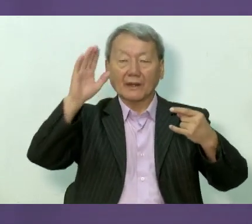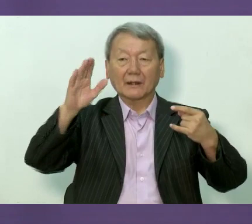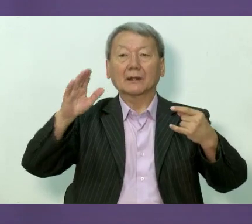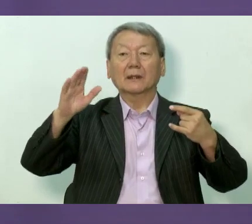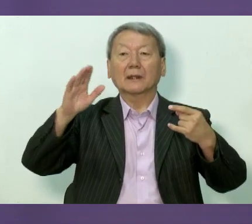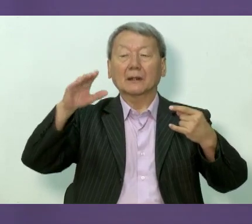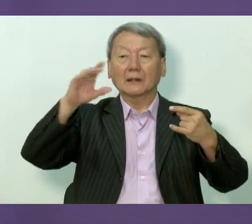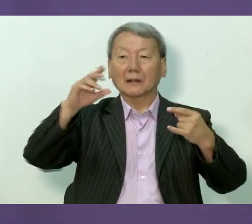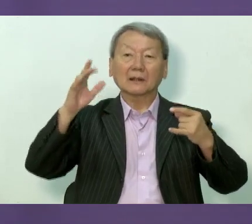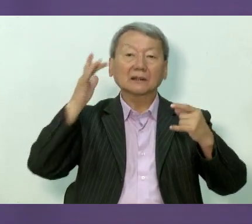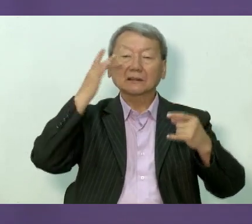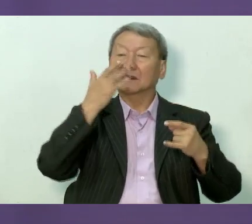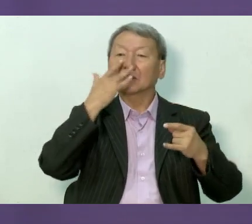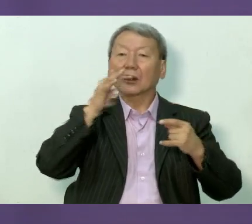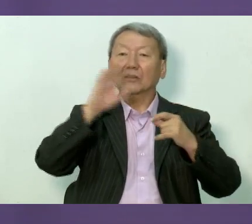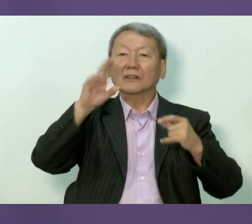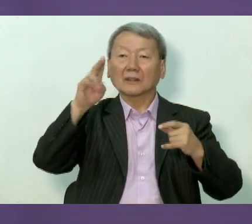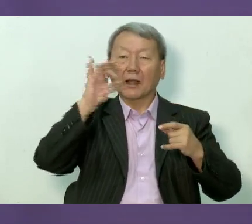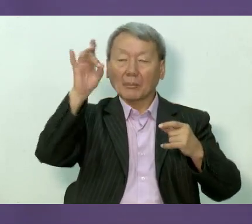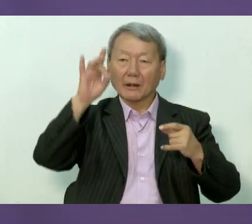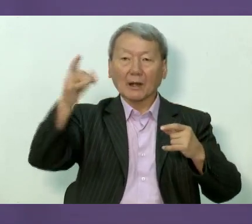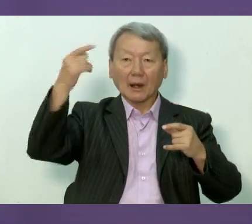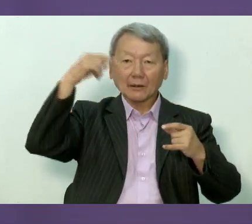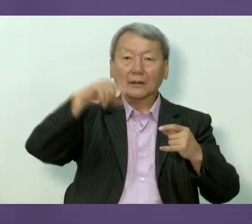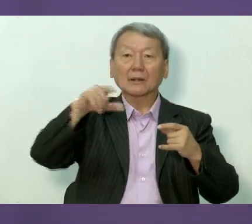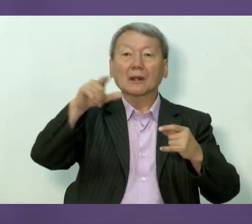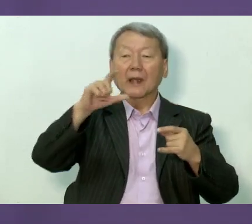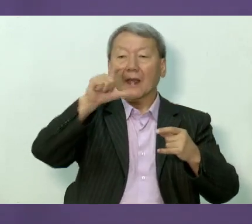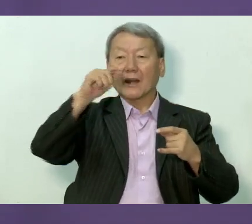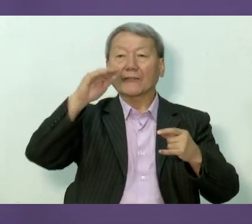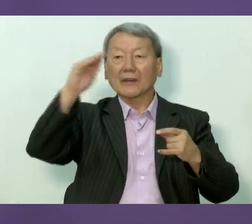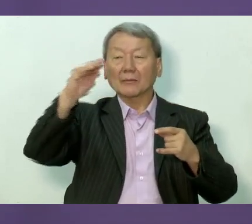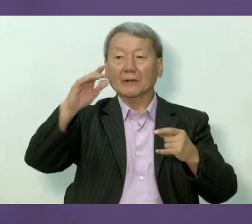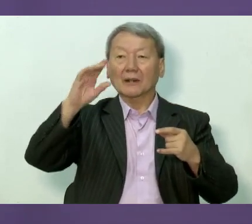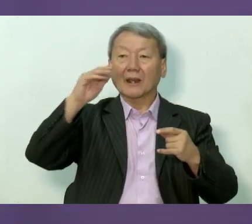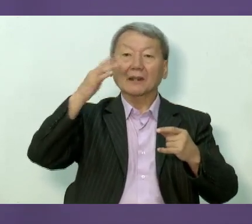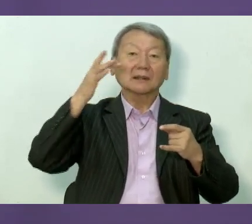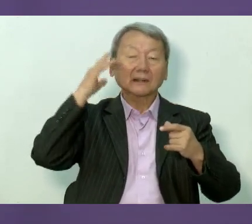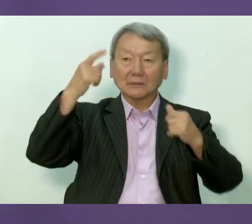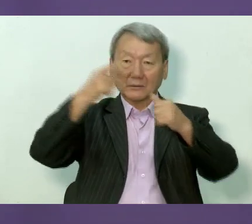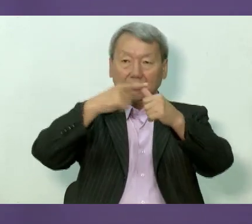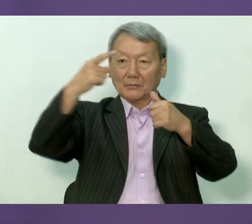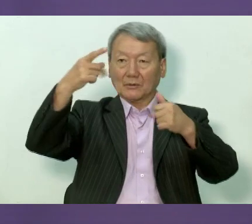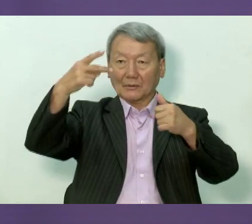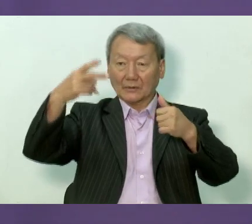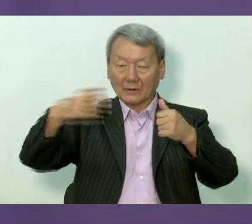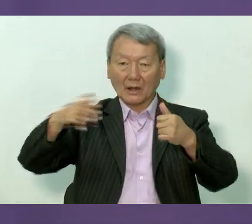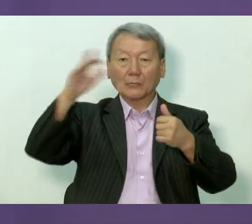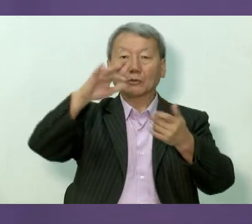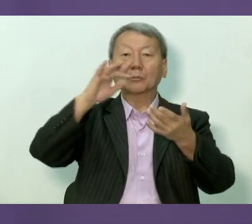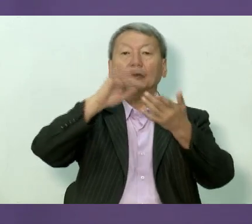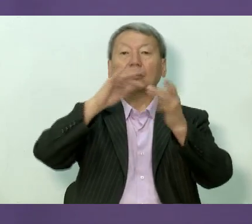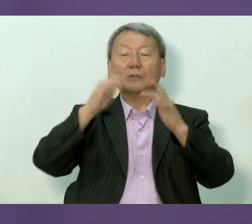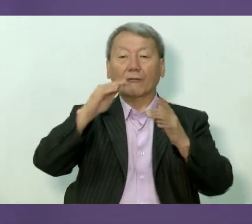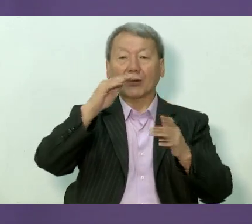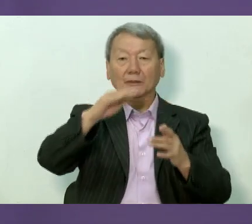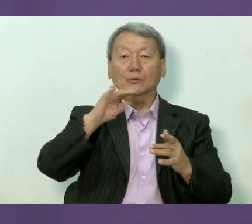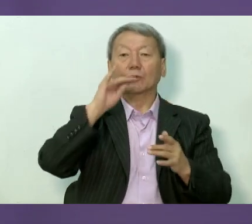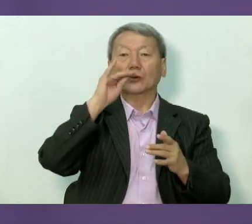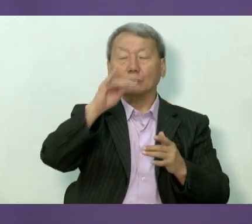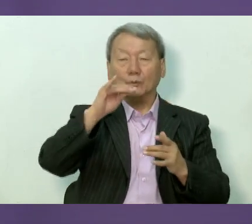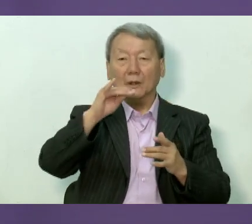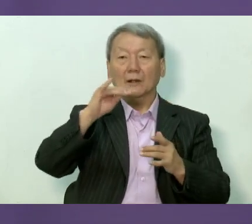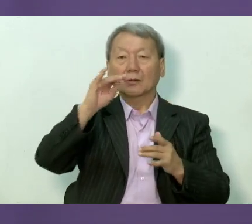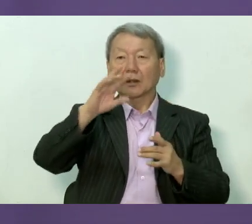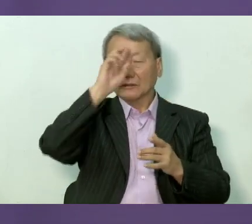бұрлардың қавар қырғыз ұлтық малымат агенттегінің үшінді өлі ЛФМ, Биренчі Радио, қырғыз радиосы Марал Афм радиолорның үлтерінің ютуб каналынан, жена